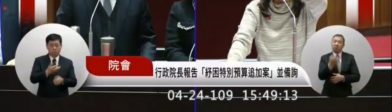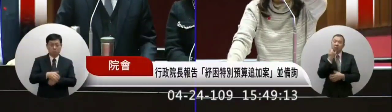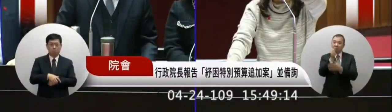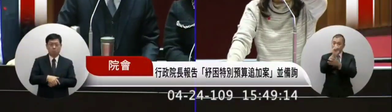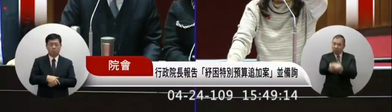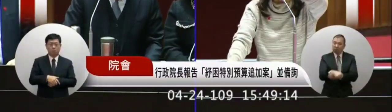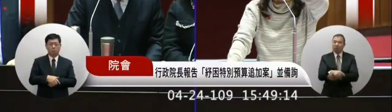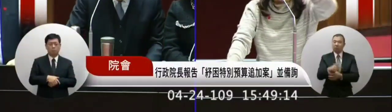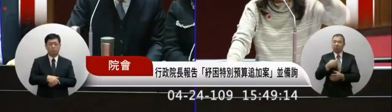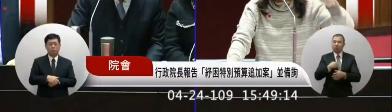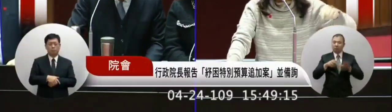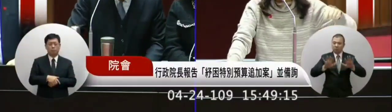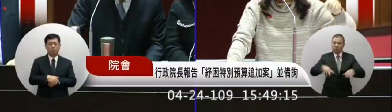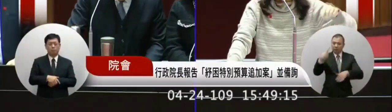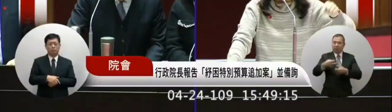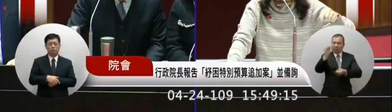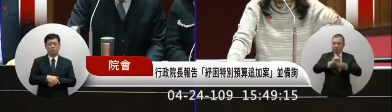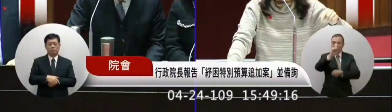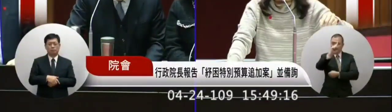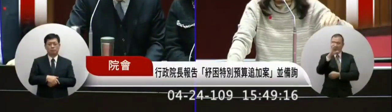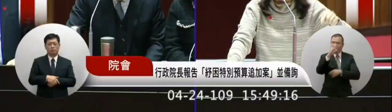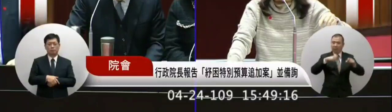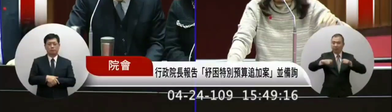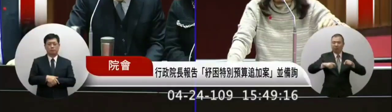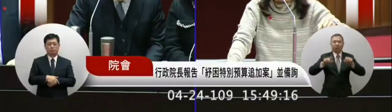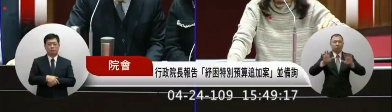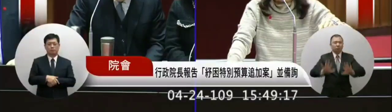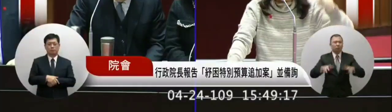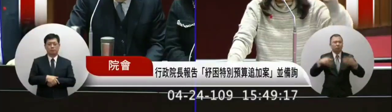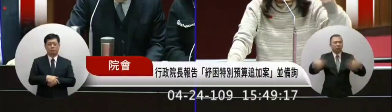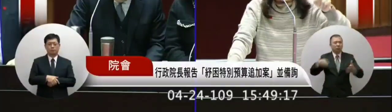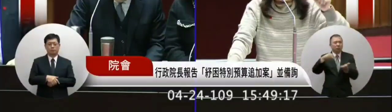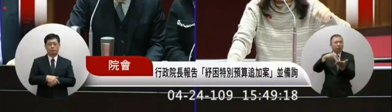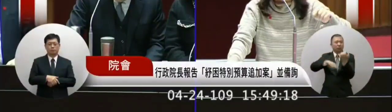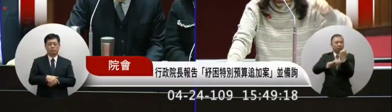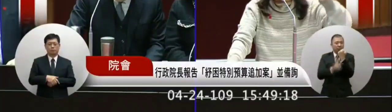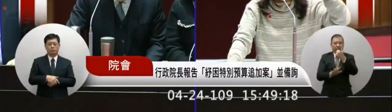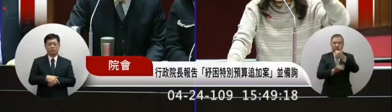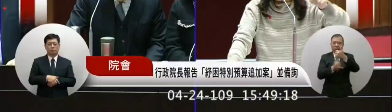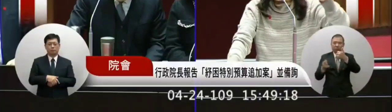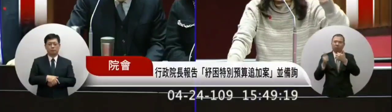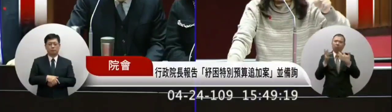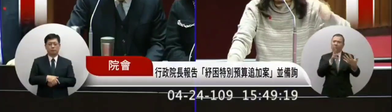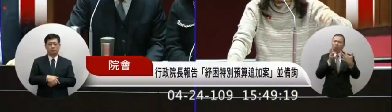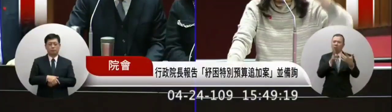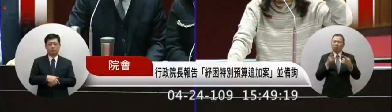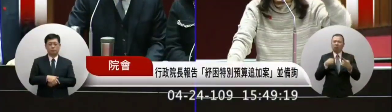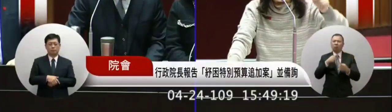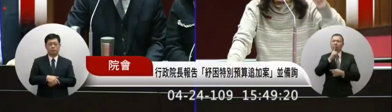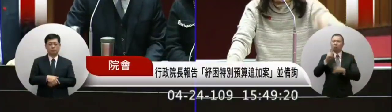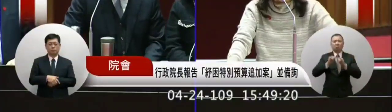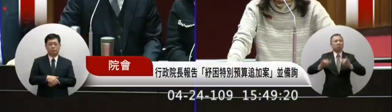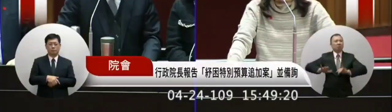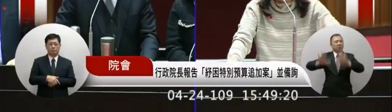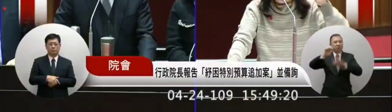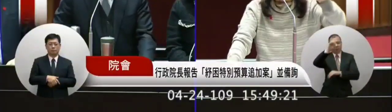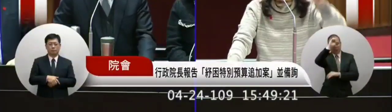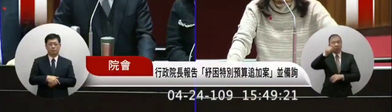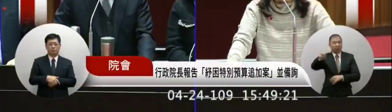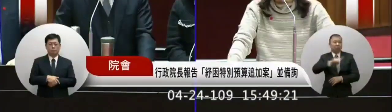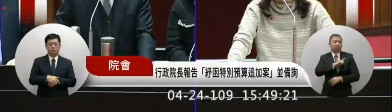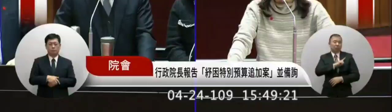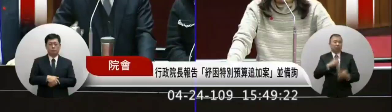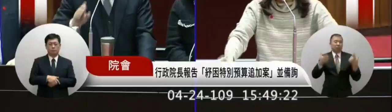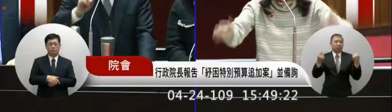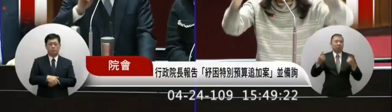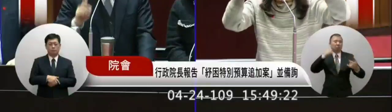再讨论一个方案出来？今天有很多立委都在质询，我必须说了，包括民进党立委也接到这么多这